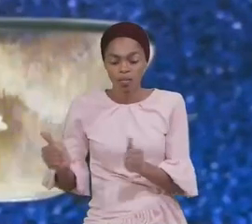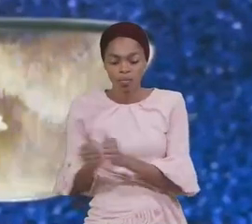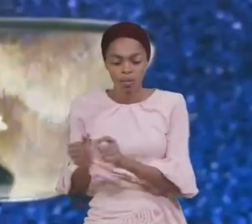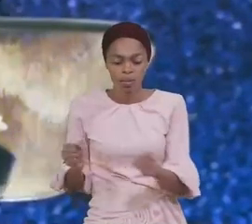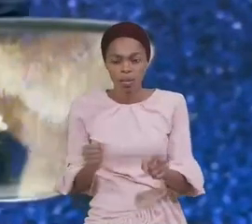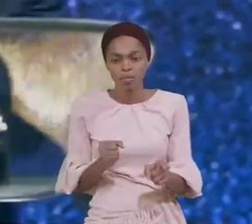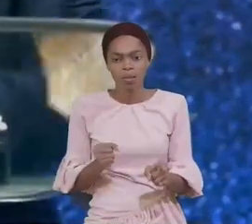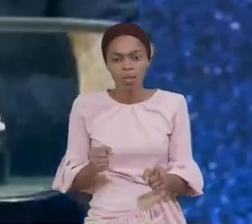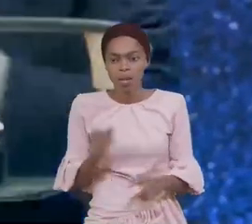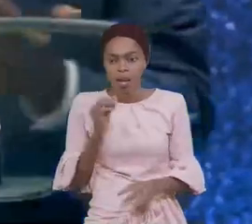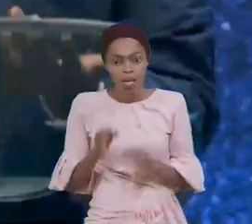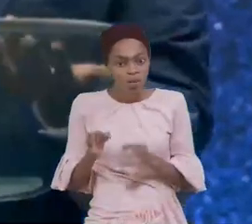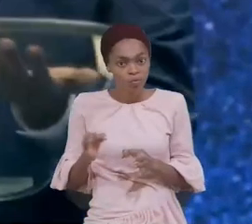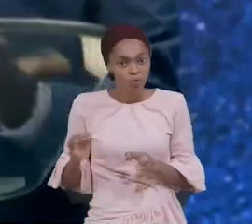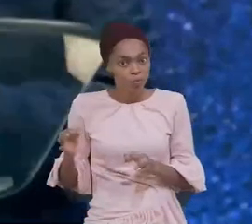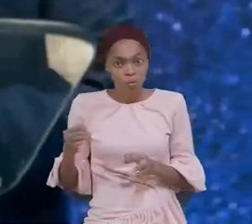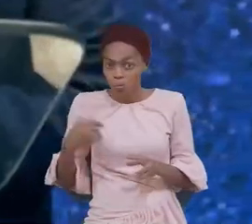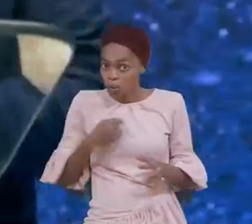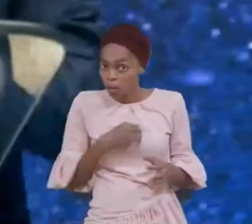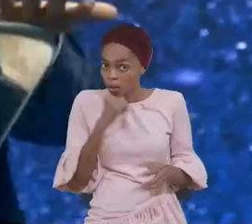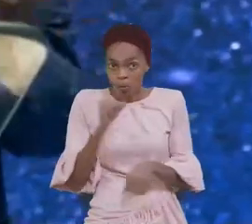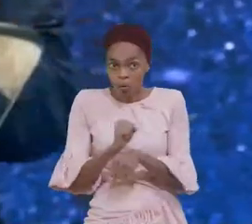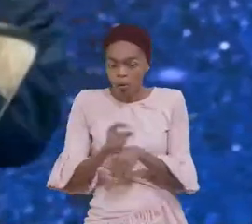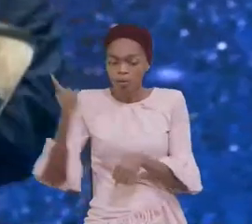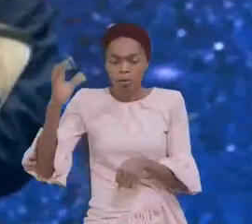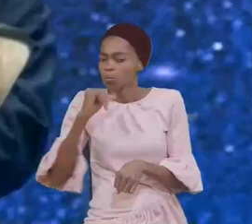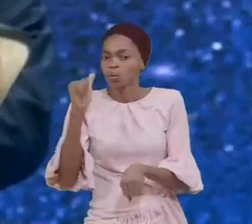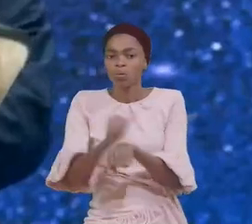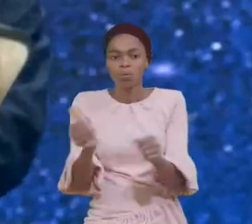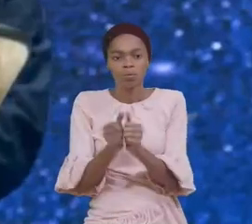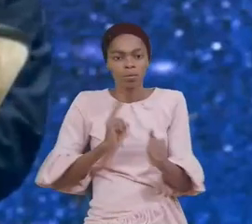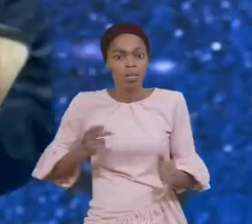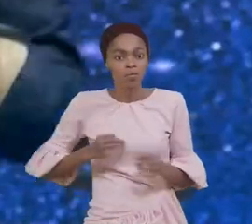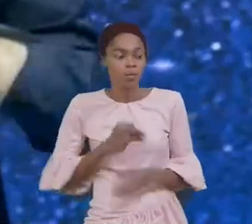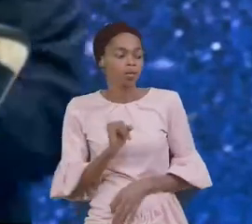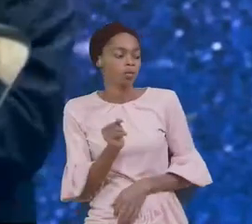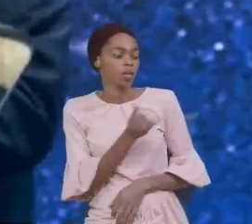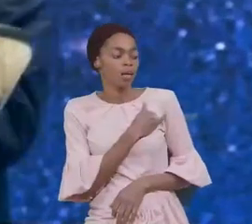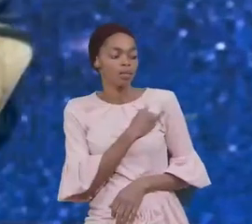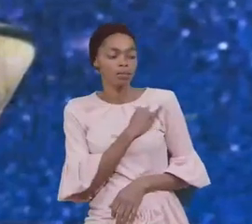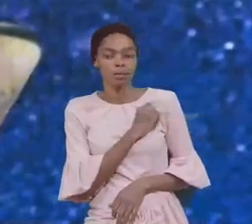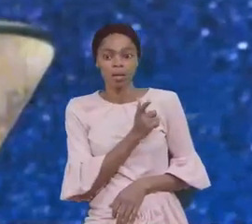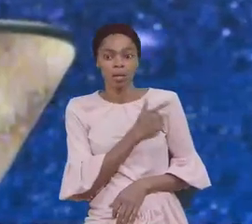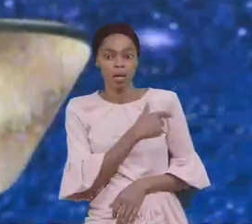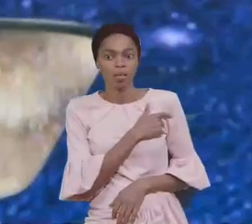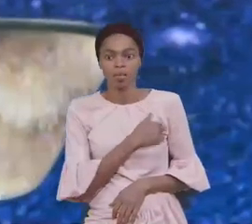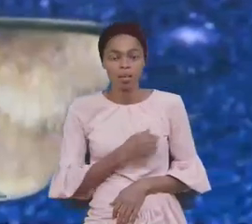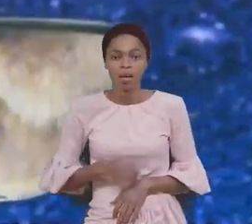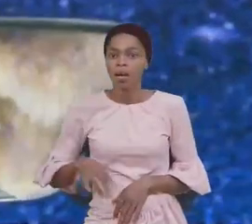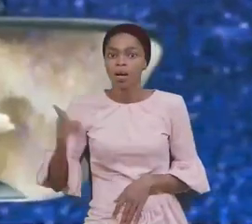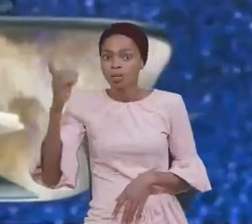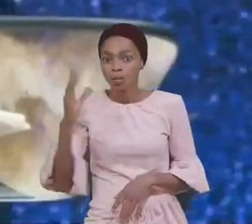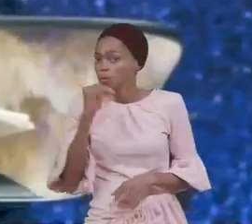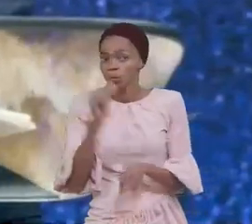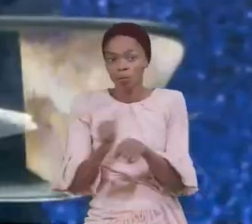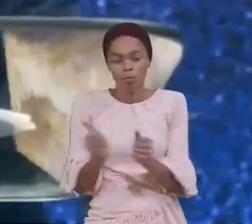eux. Si nous ne travaillons pas, il ne peut pas travailler avec nous. Quand on est oisif, il ne peut pas travailler avec nous. Quand